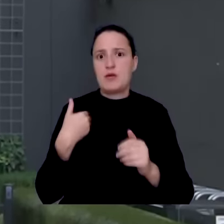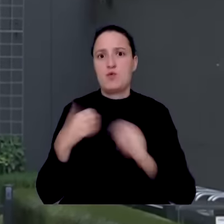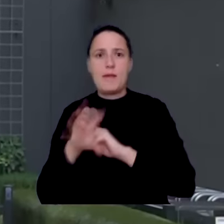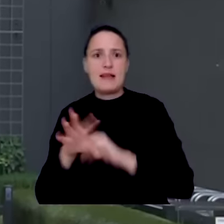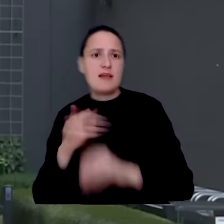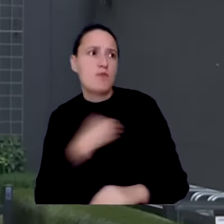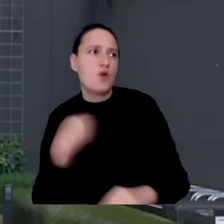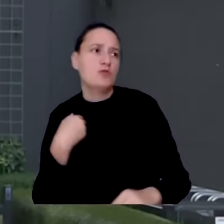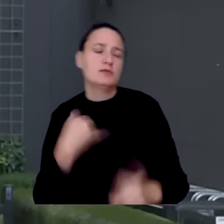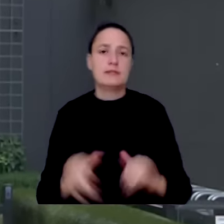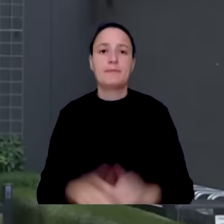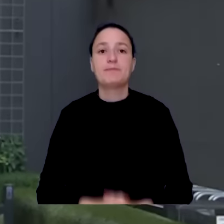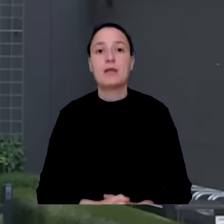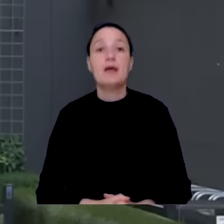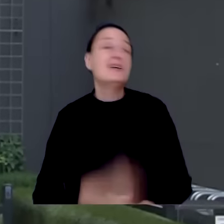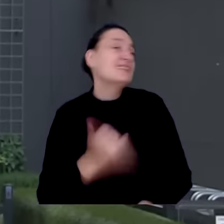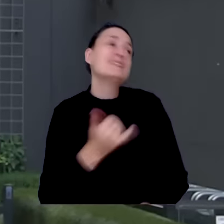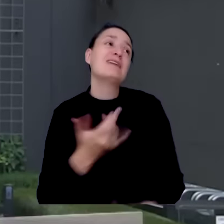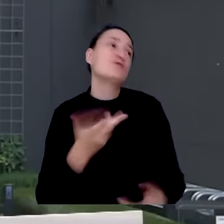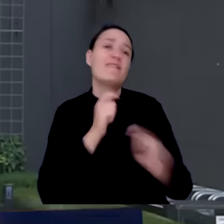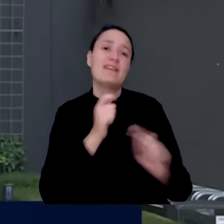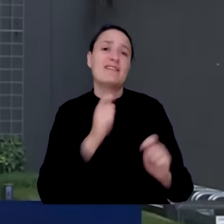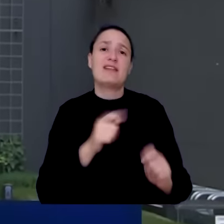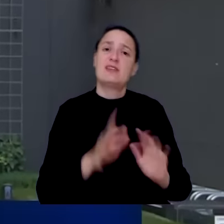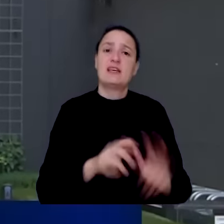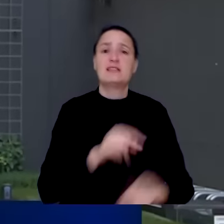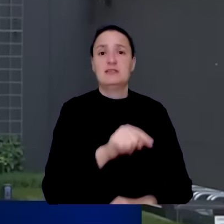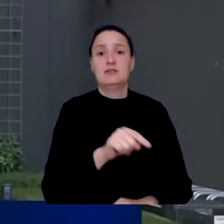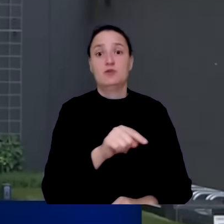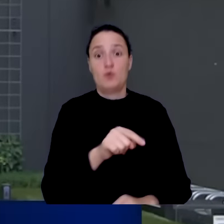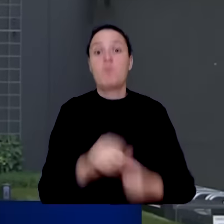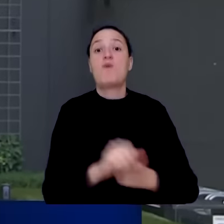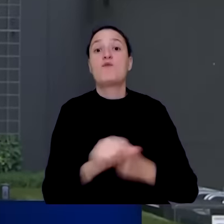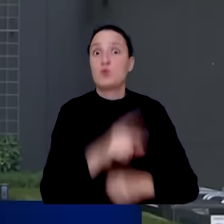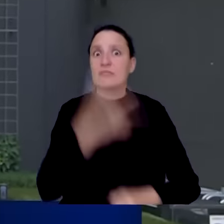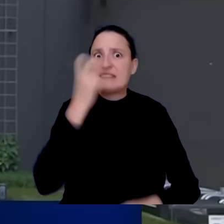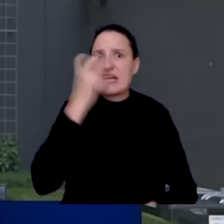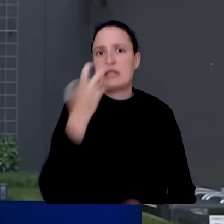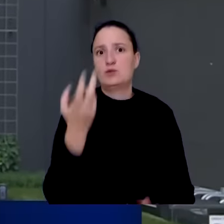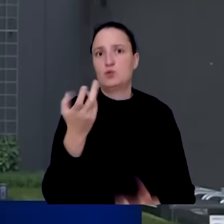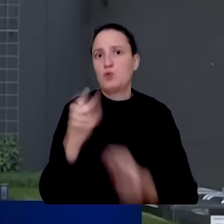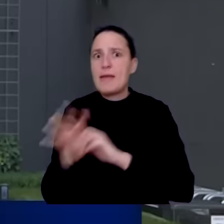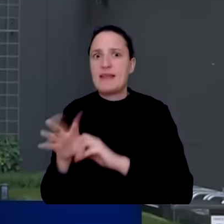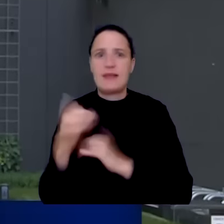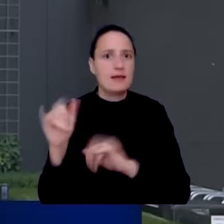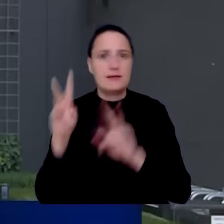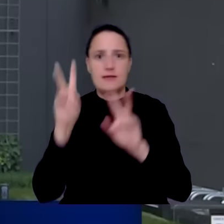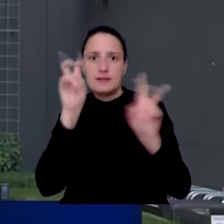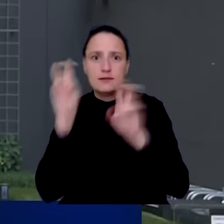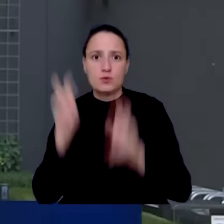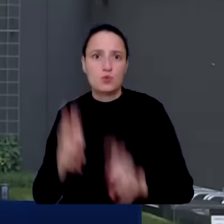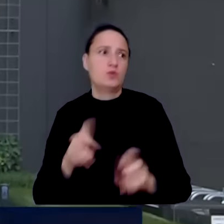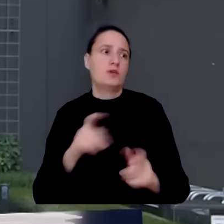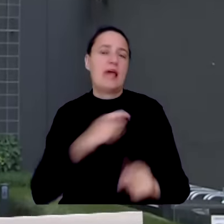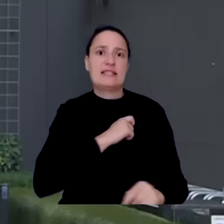Każdy tego rodzaju wywiad powoduje bardzo duże zainteresowanie innych mediów, w tym wszystkich największych agencji